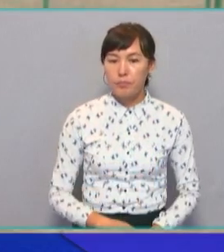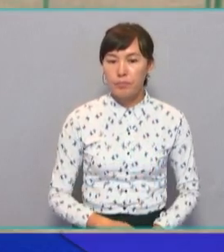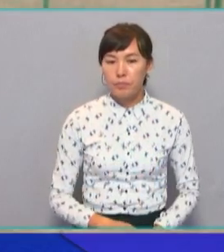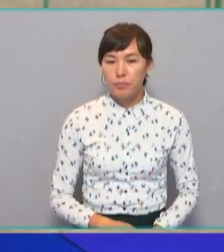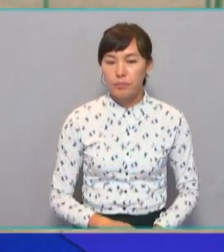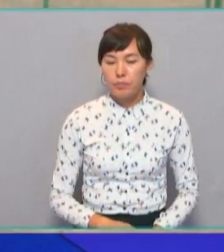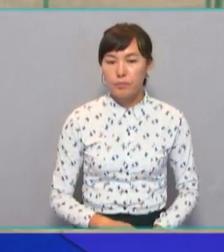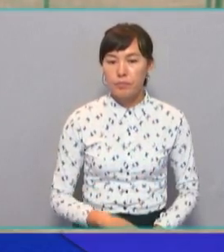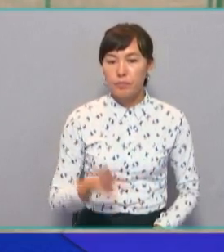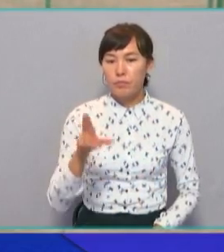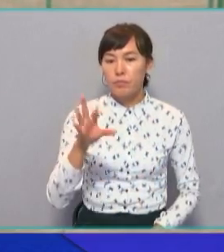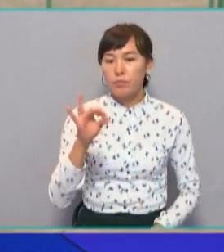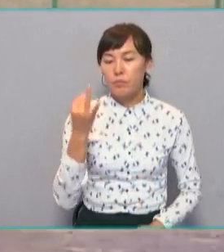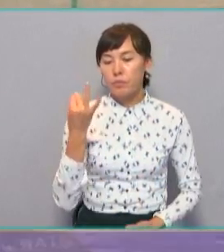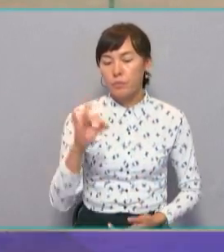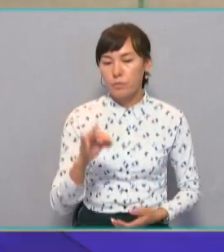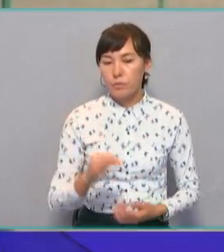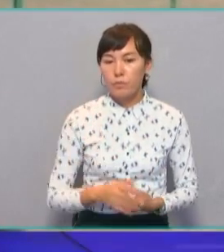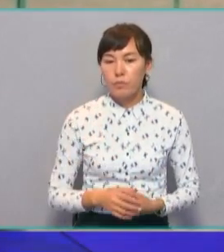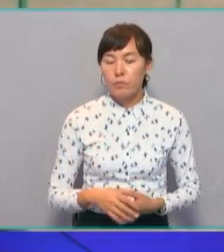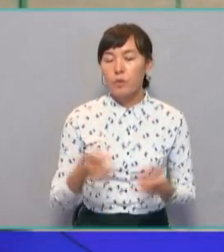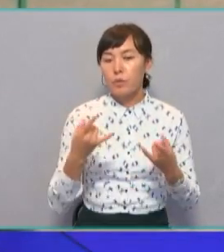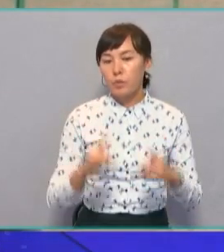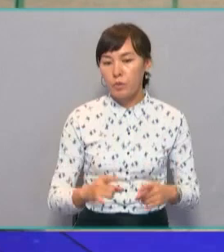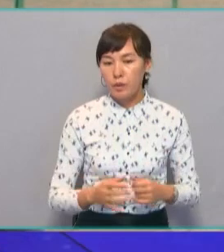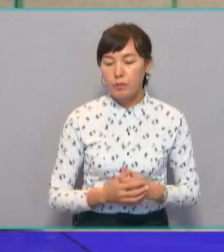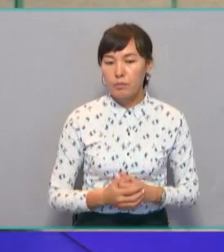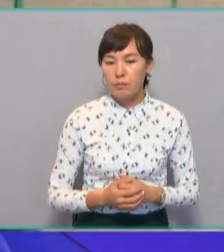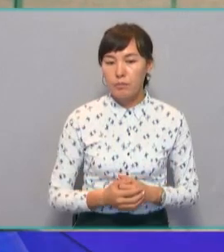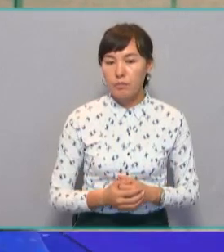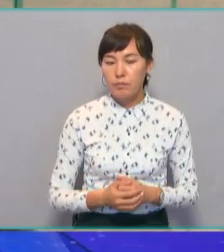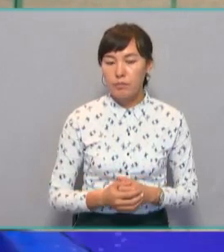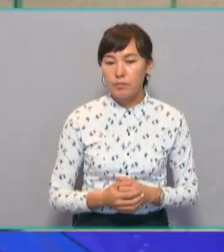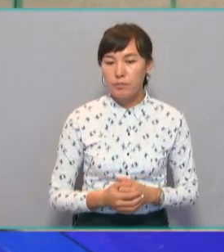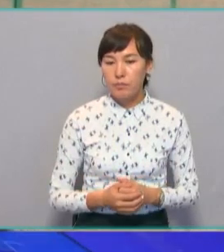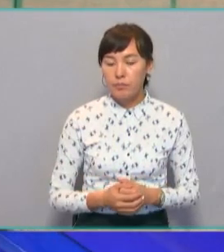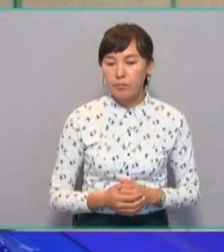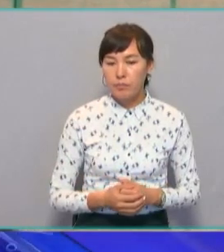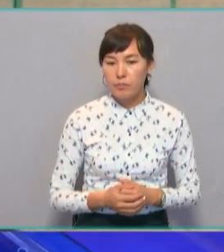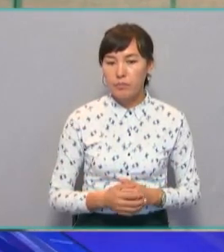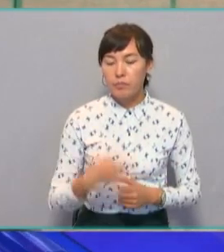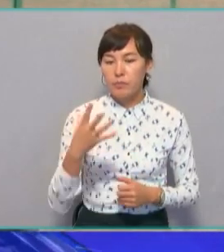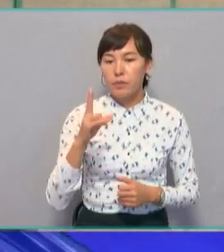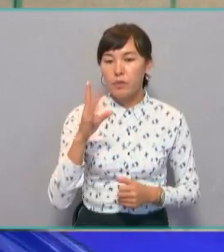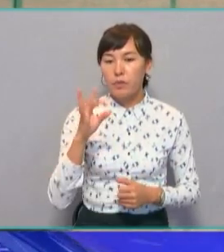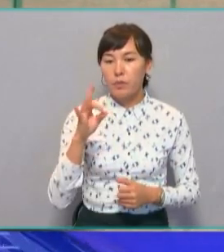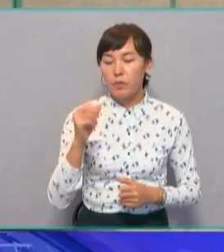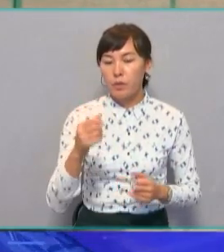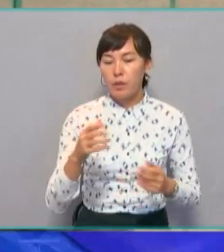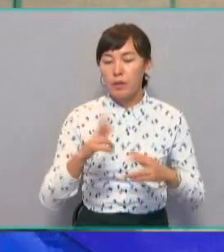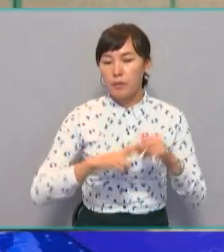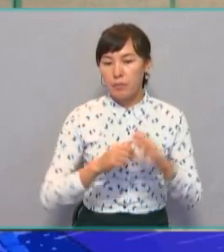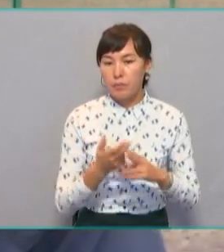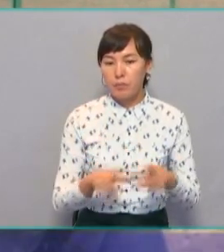жатыр. Мына қойдың да мысалға қозы аламыз ғой енді. Келесі жылы мен 5 қора салуым керек. 5 қора. Мына енді